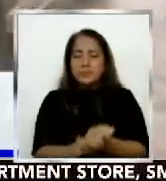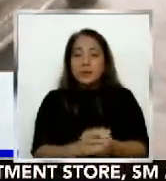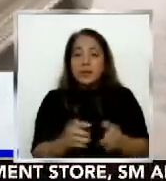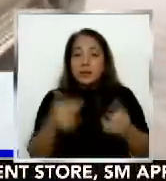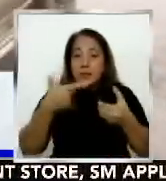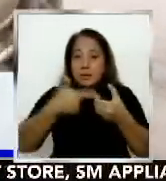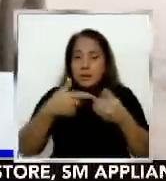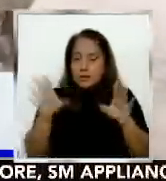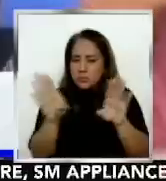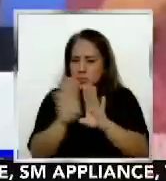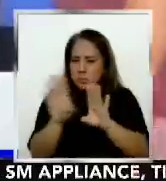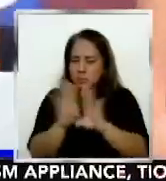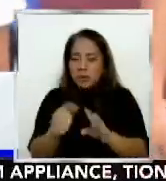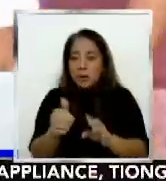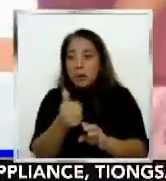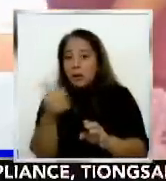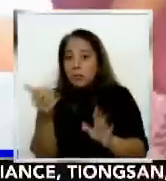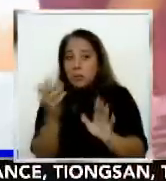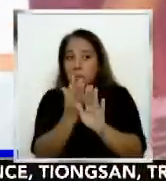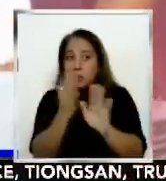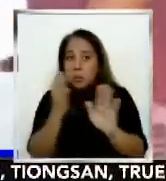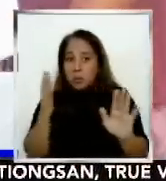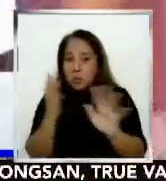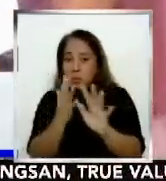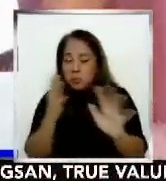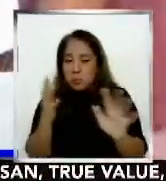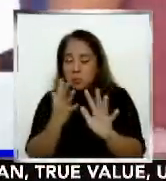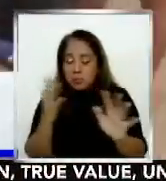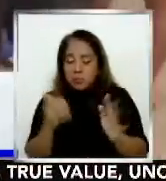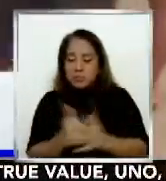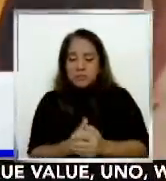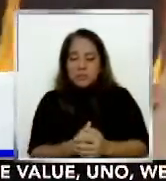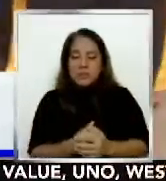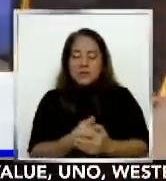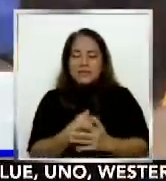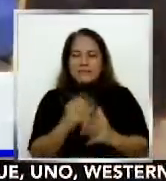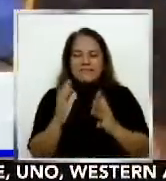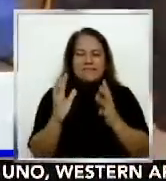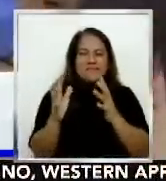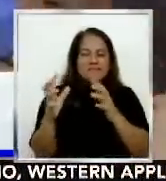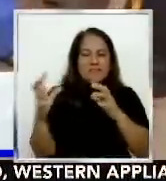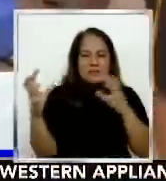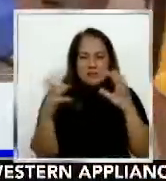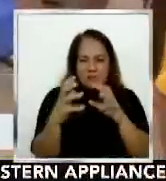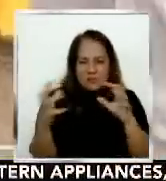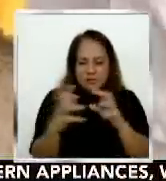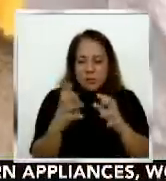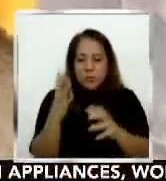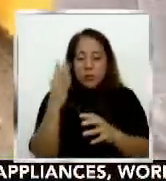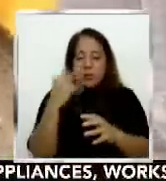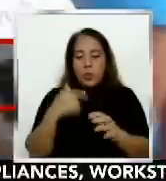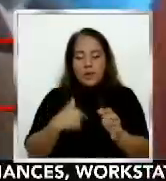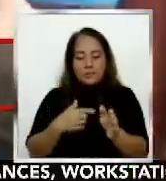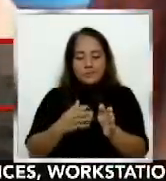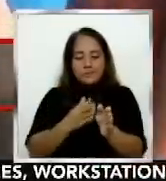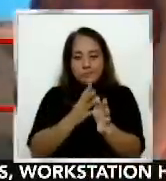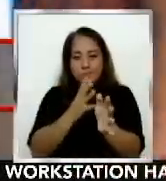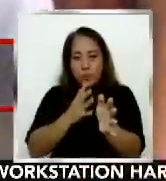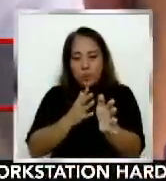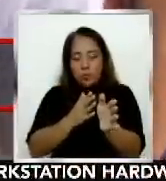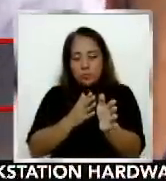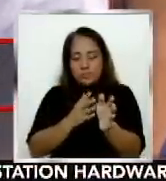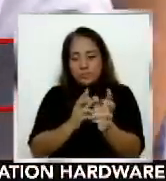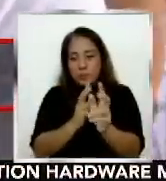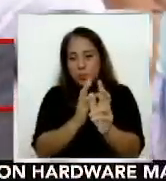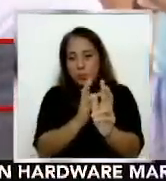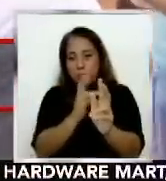Mahaba din ang pila sa mga bukas. Muntik pang magkagulo sa isa dahil may mga sumingit umano sa pila. Gantos may